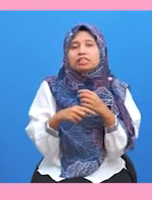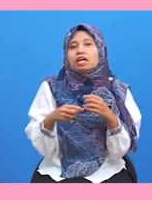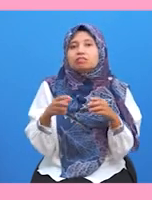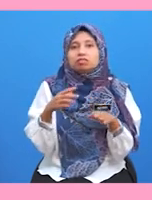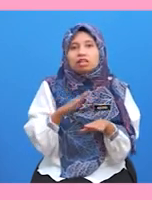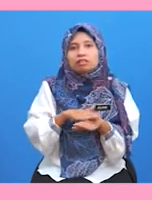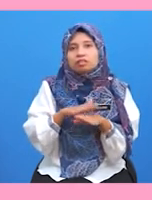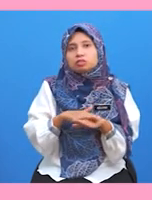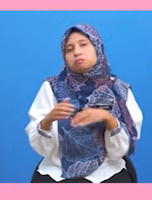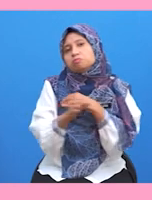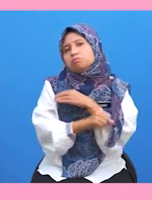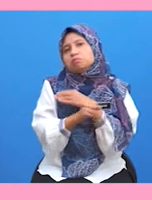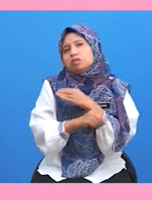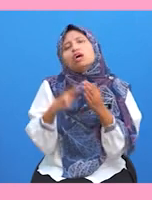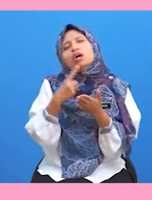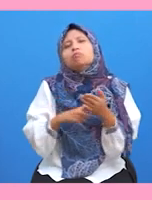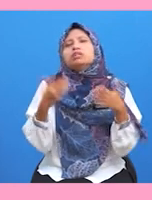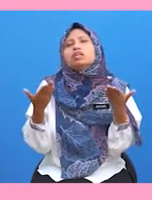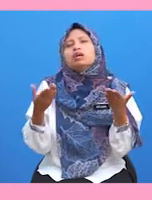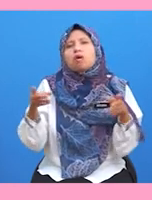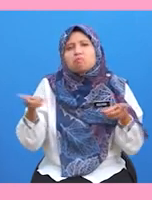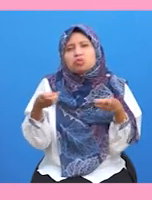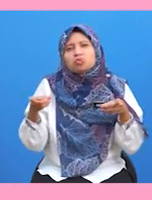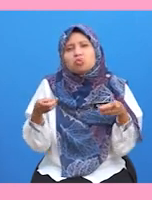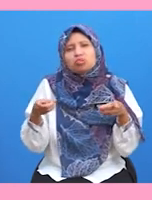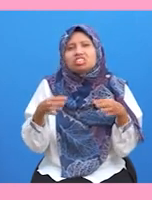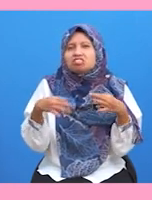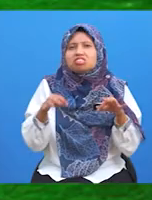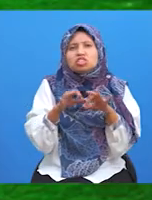Sarawak. Apakah yang mendorong peristiwa sungkit berdarah